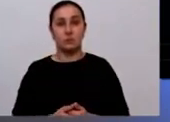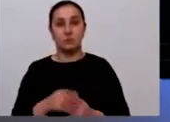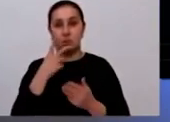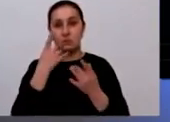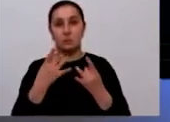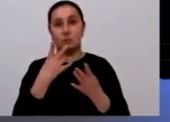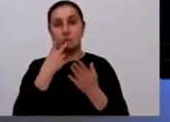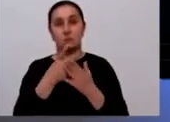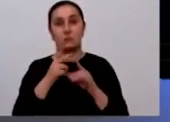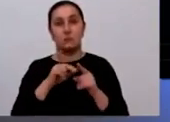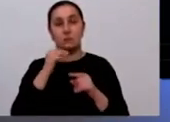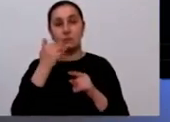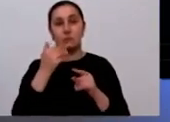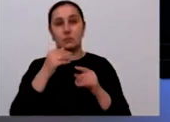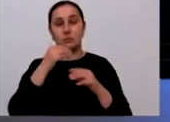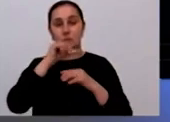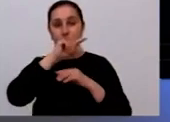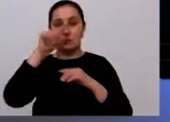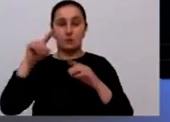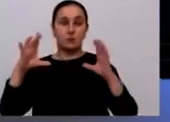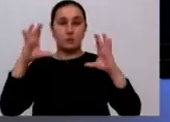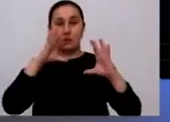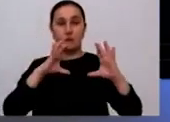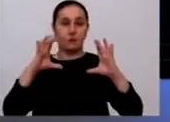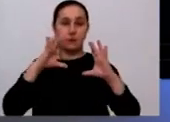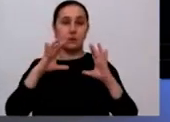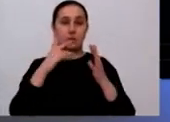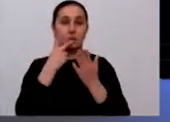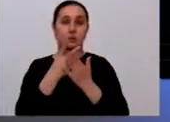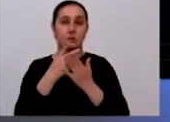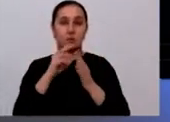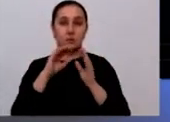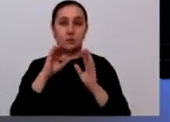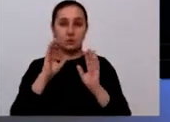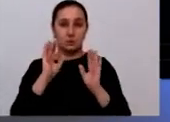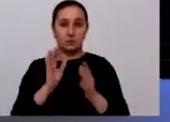Tabiiyroq ko'rinishi uchun uning chetlarini avval ko'rinishda joylab bormoqdaman.